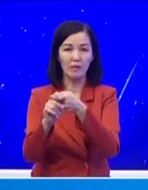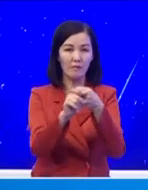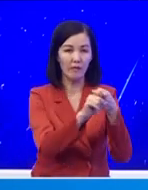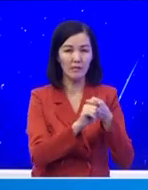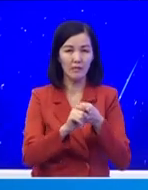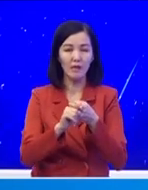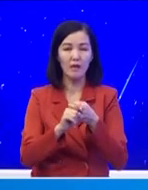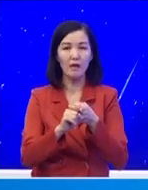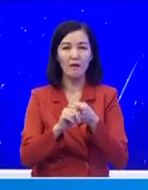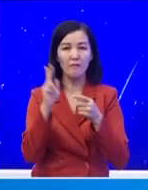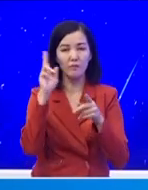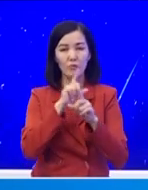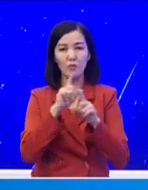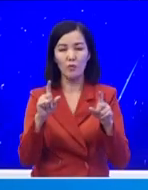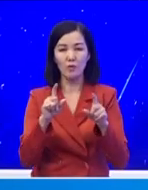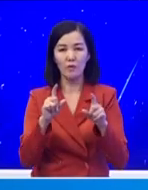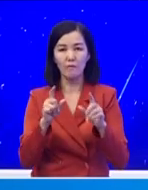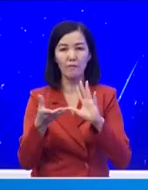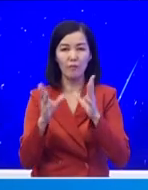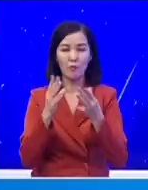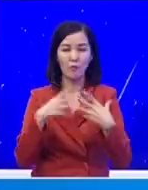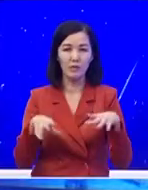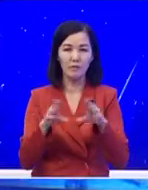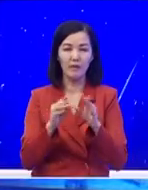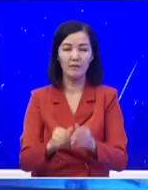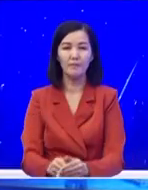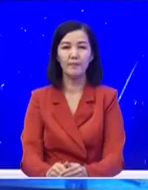также вовлечение детей в передачу инфекции в обществе.